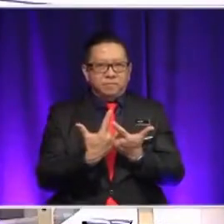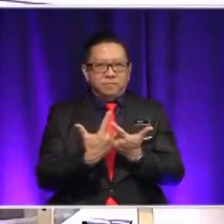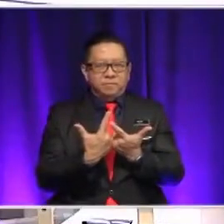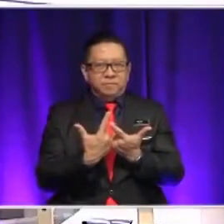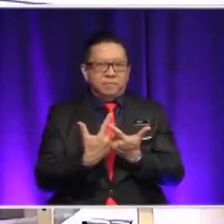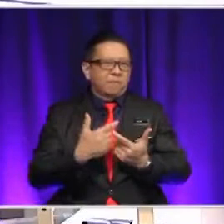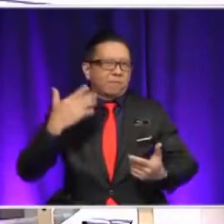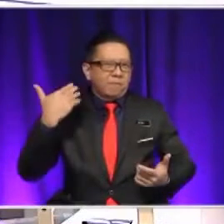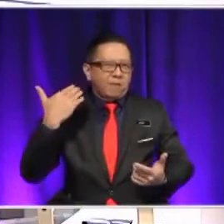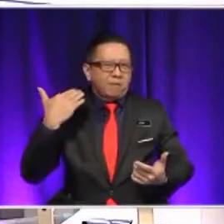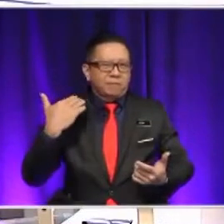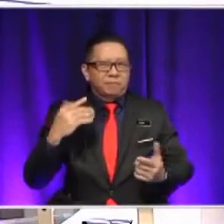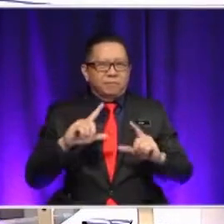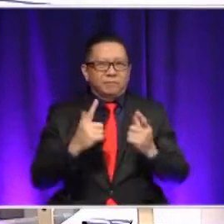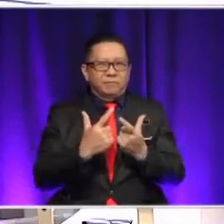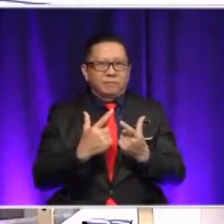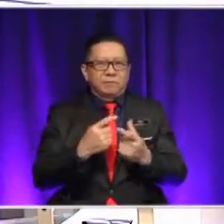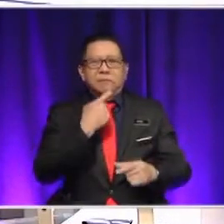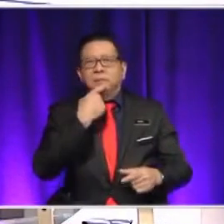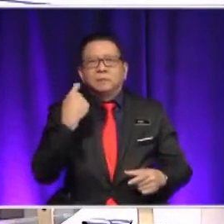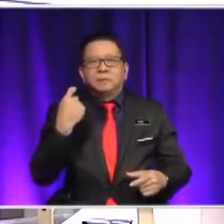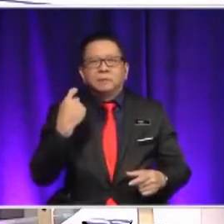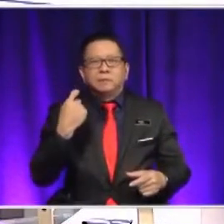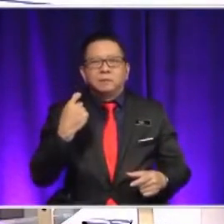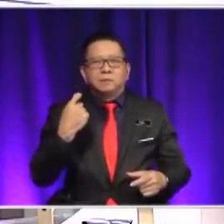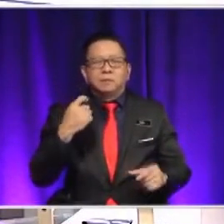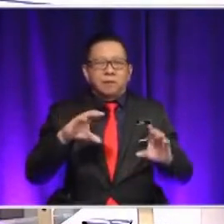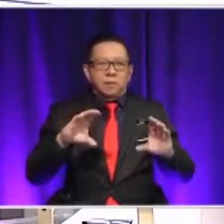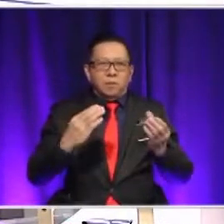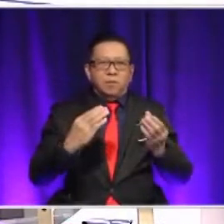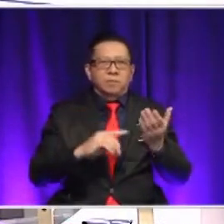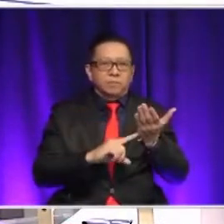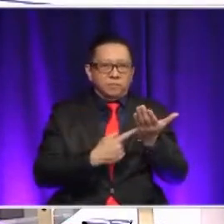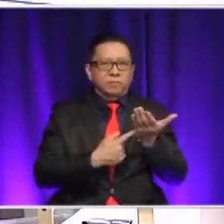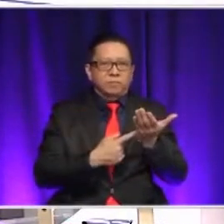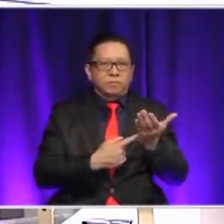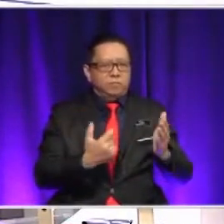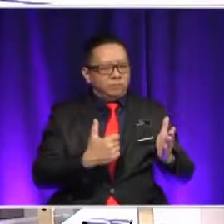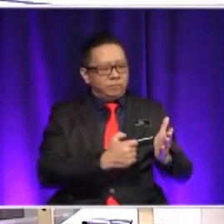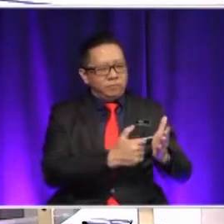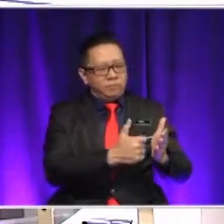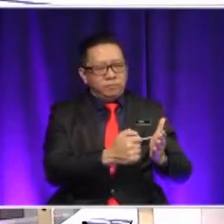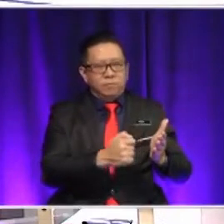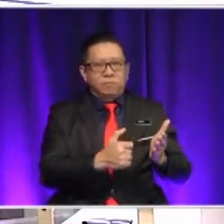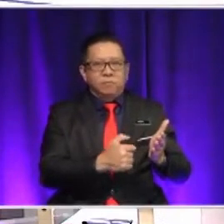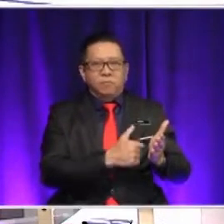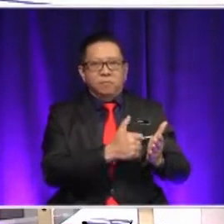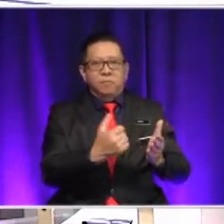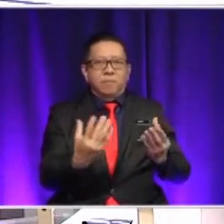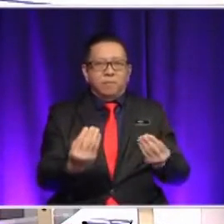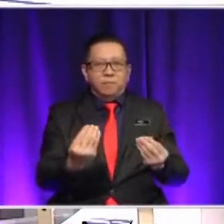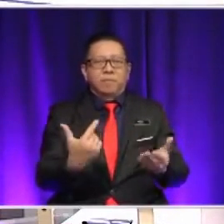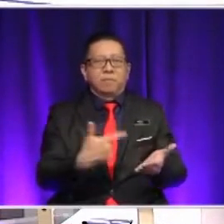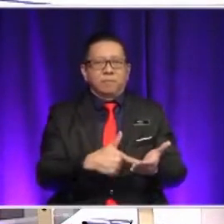panas tiba-tiba tidak kering Oh jadi kita Buatlah smule langkah yang penuh untuk Basahkan kertas itu